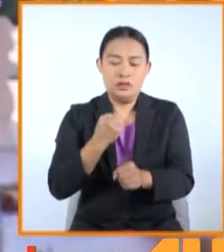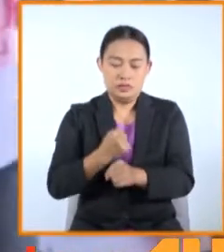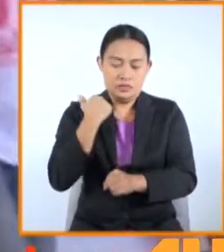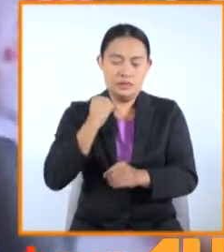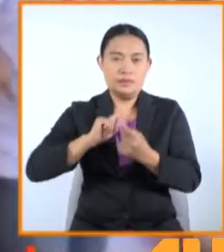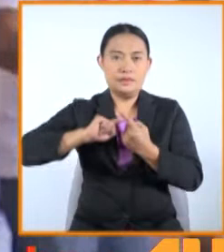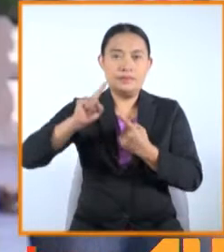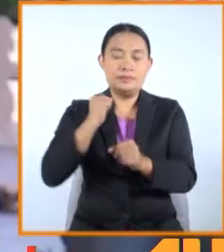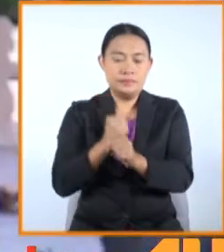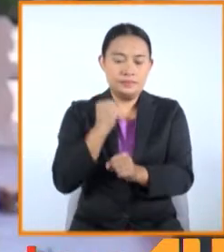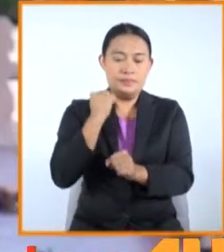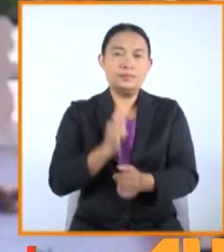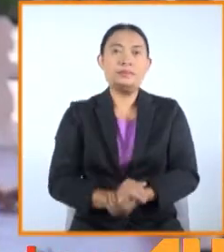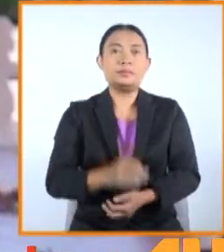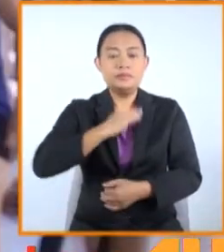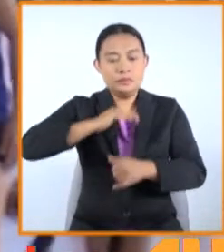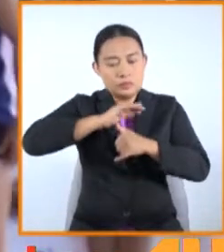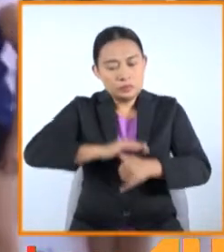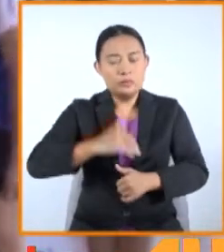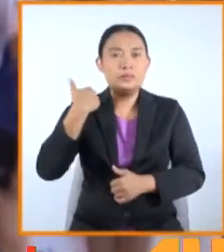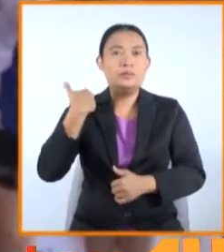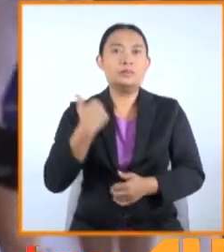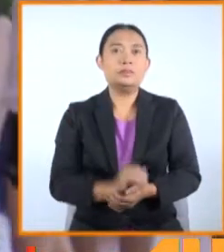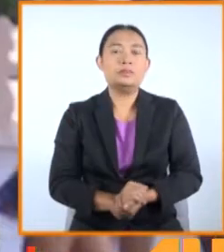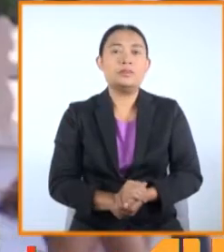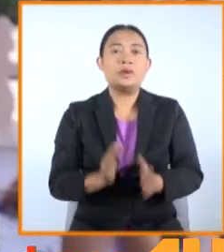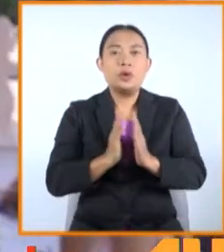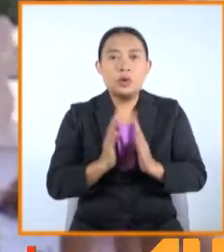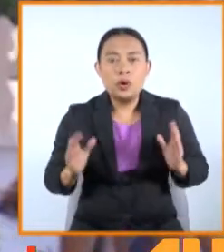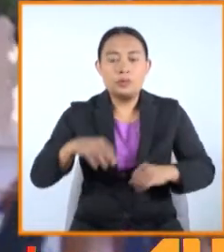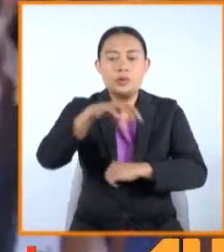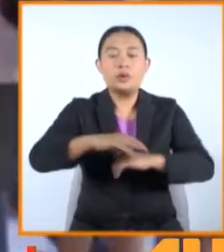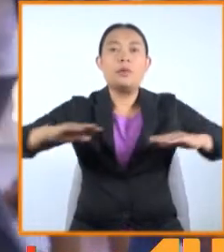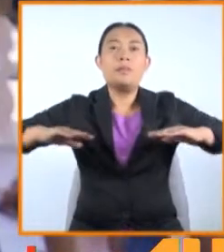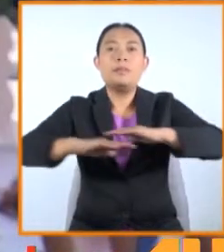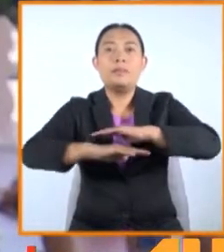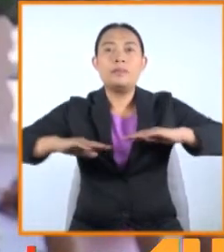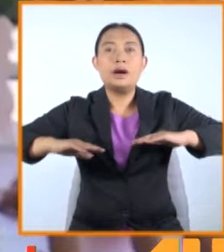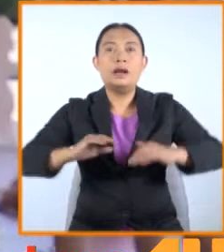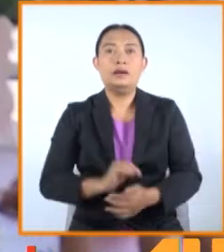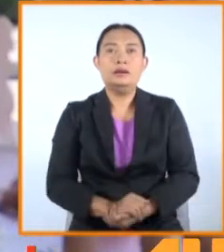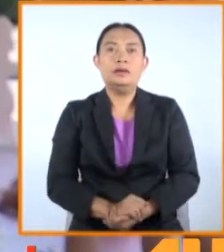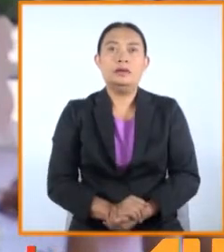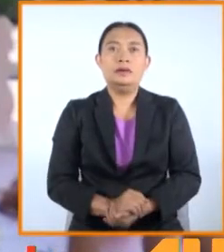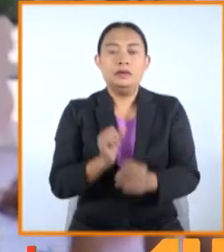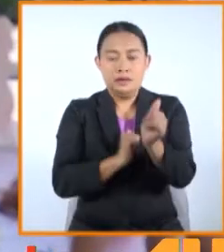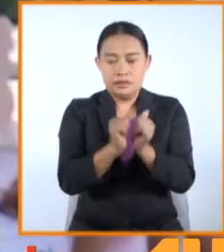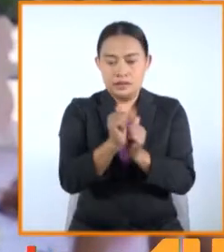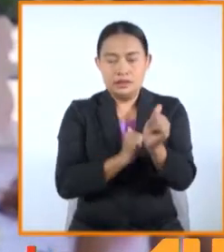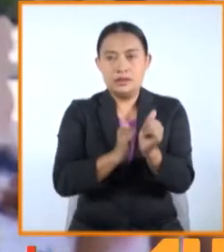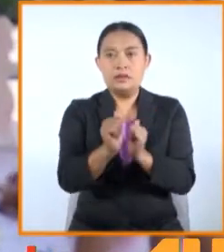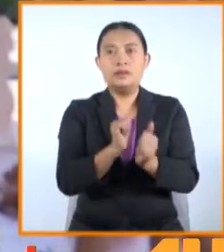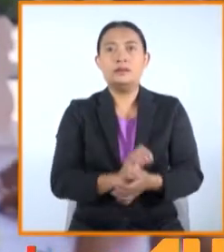ให้ได้อย่างเงี้ยค่ะมันก็รู้สึกกดดันนิดนึงก็ขอขอบคุณกรมพละนะคะที่สร้างแมตช์การแข่งขันนี้ขึ้นมา